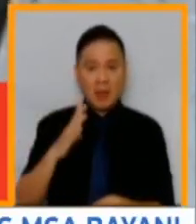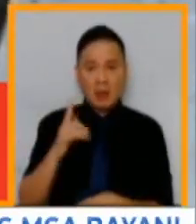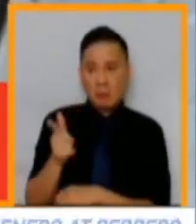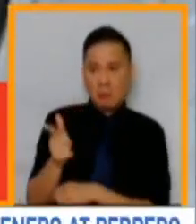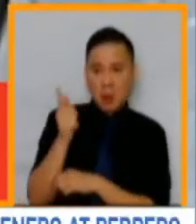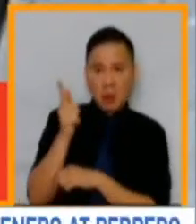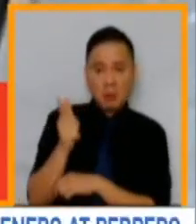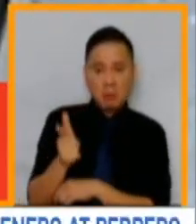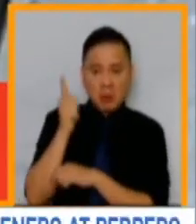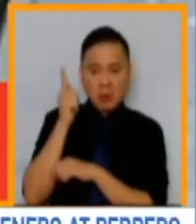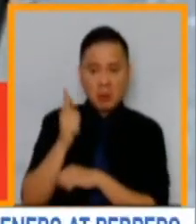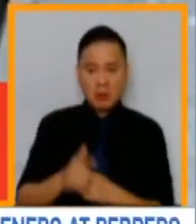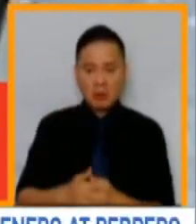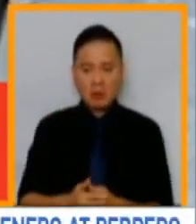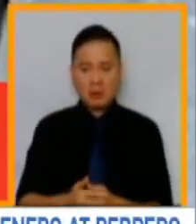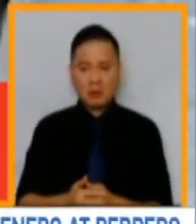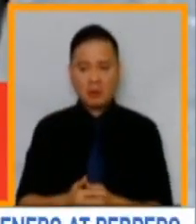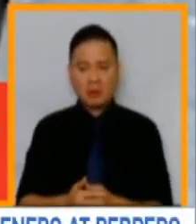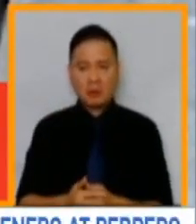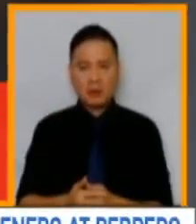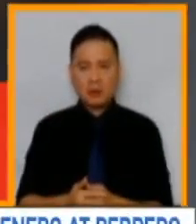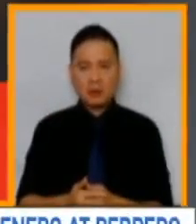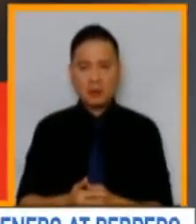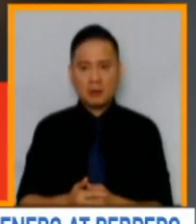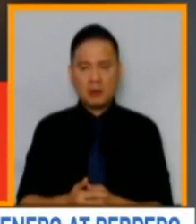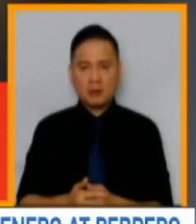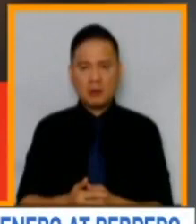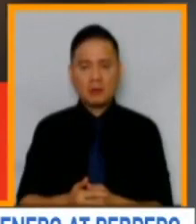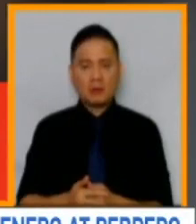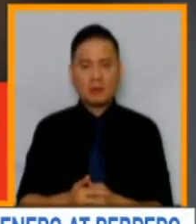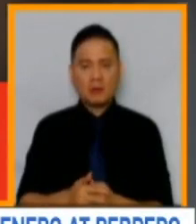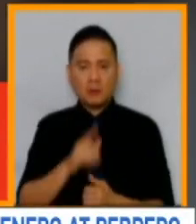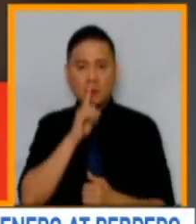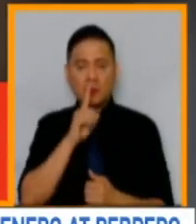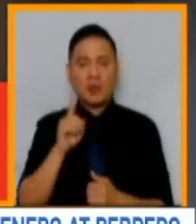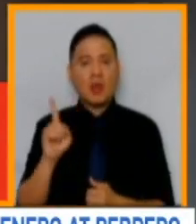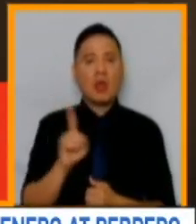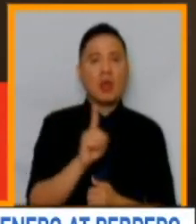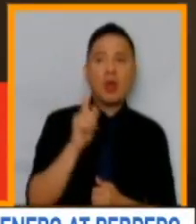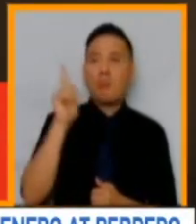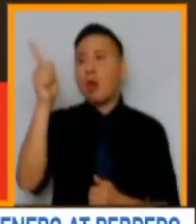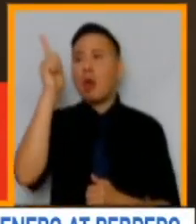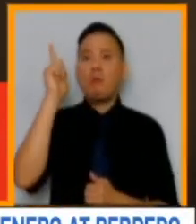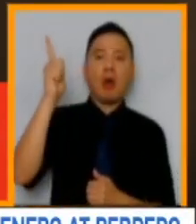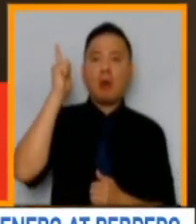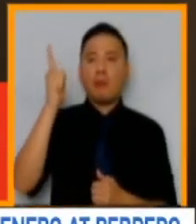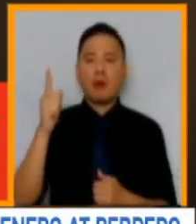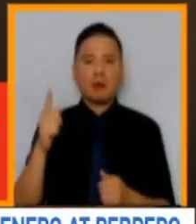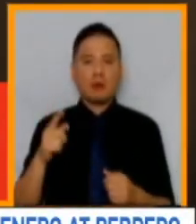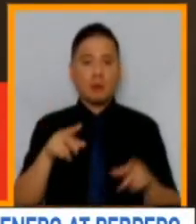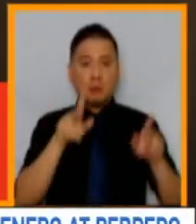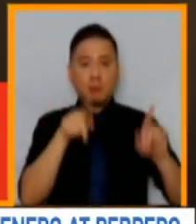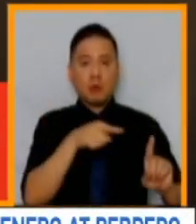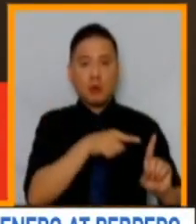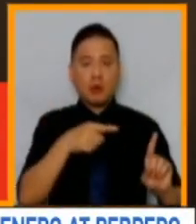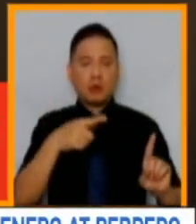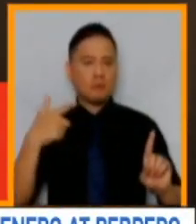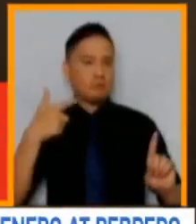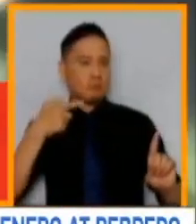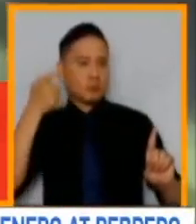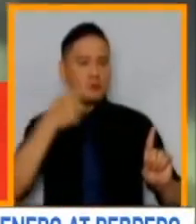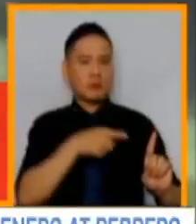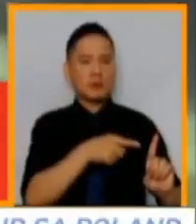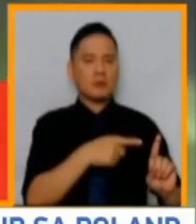rider ng motorsiklo mula sa kalayuan. Dinala sa ospital ang sugatang pasahero. Sa investigasyon ng People's